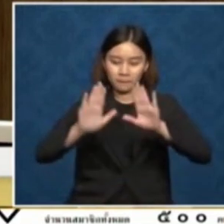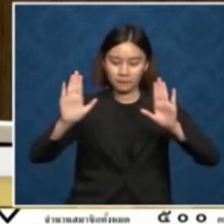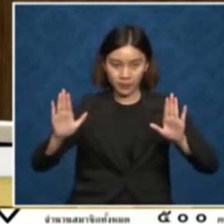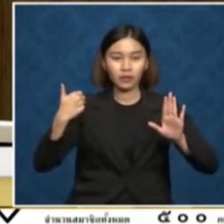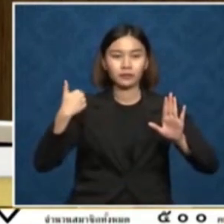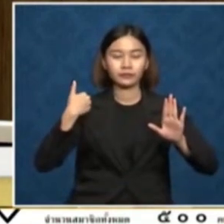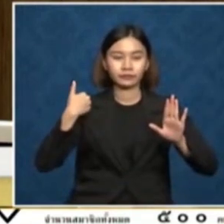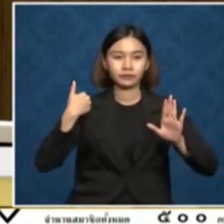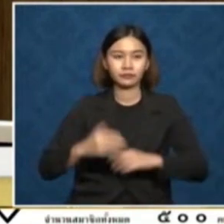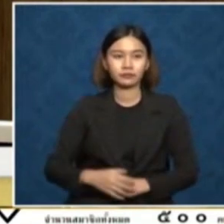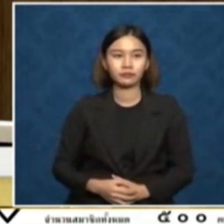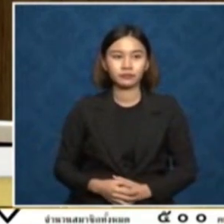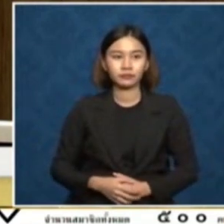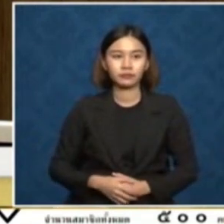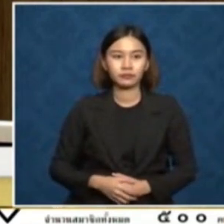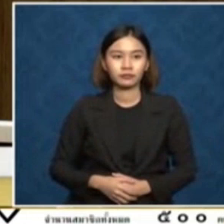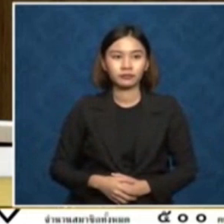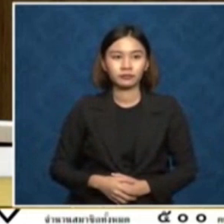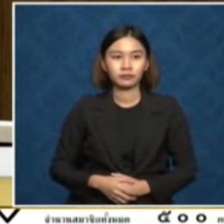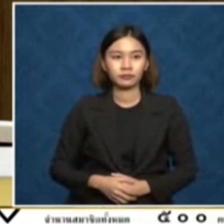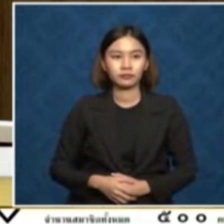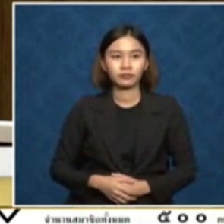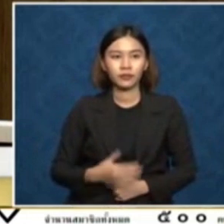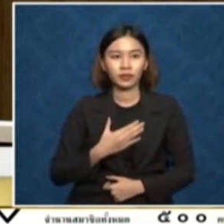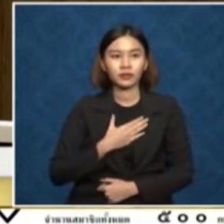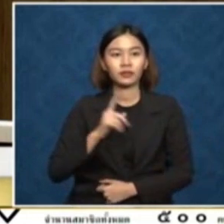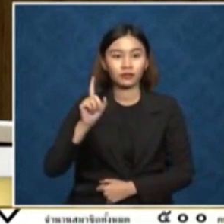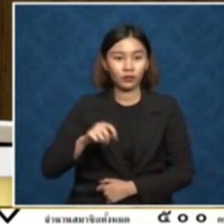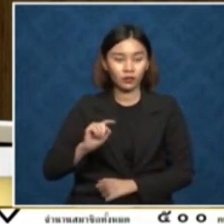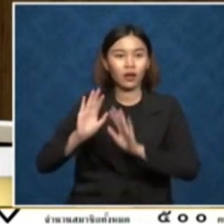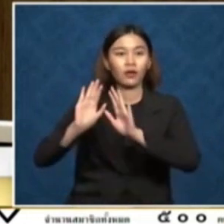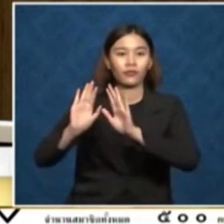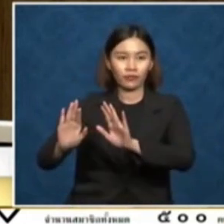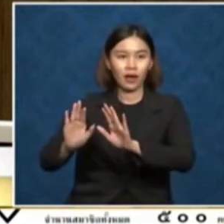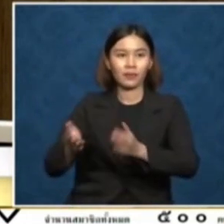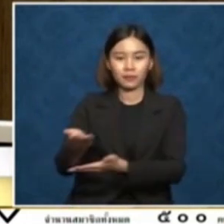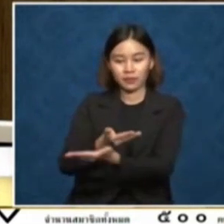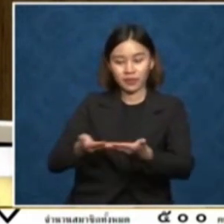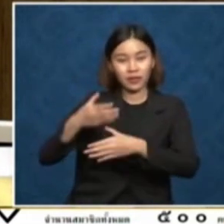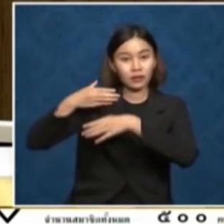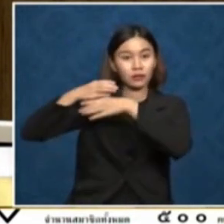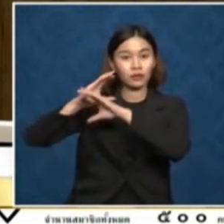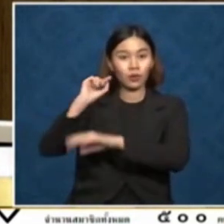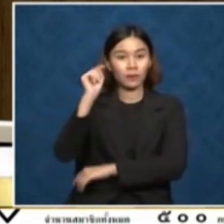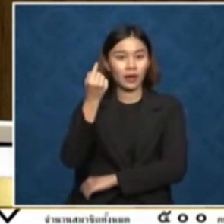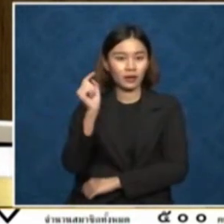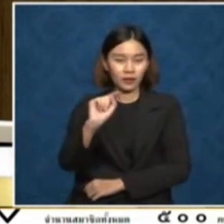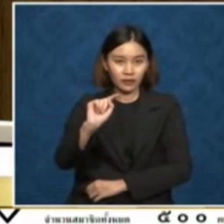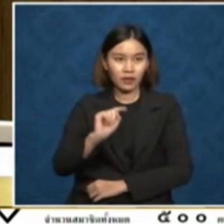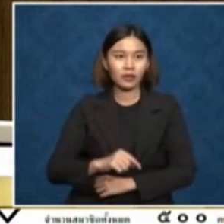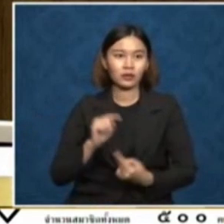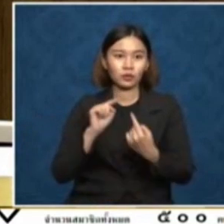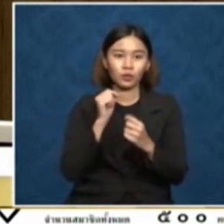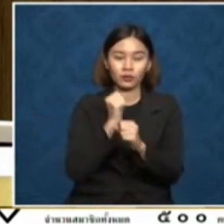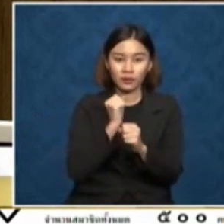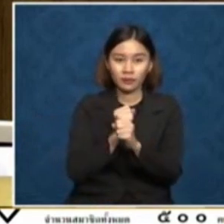างอยู่แล้วนะคะท่านจึงต้องฝากท่านพิจารณากลับไปว่าแล้ว